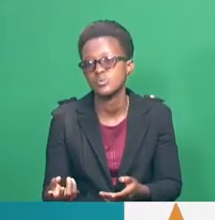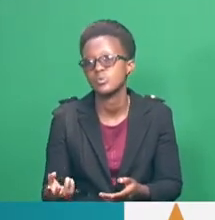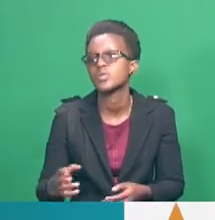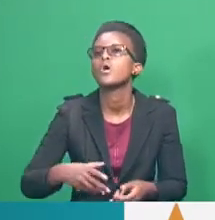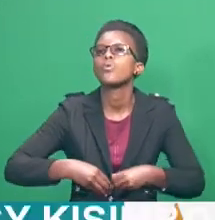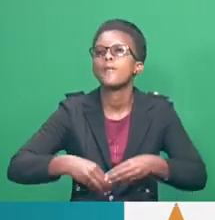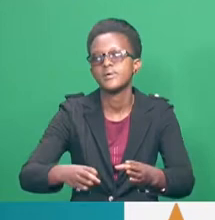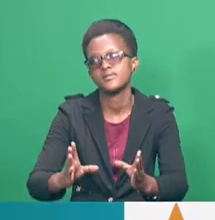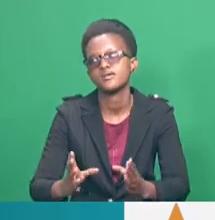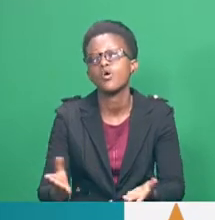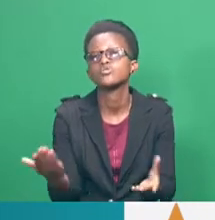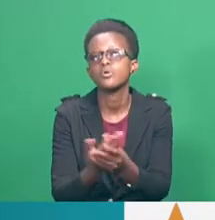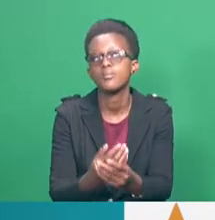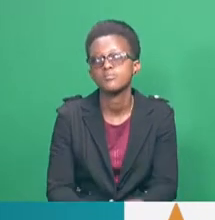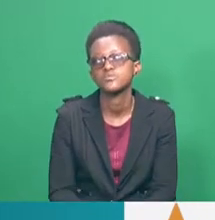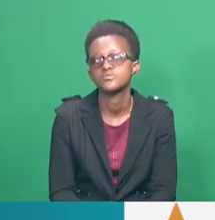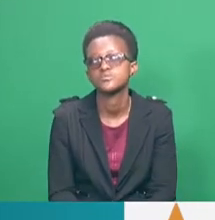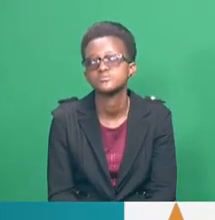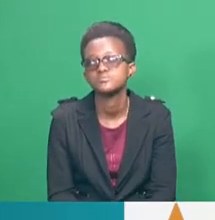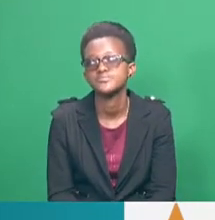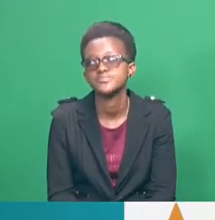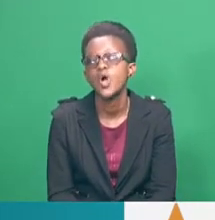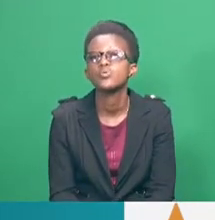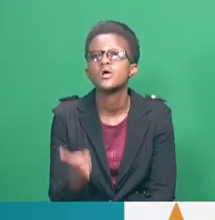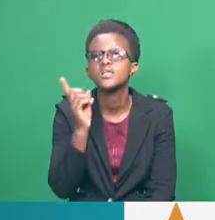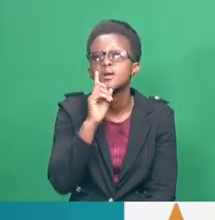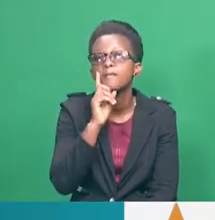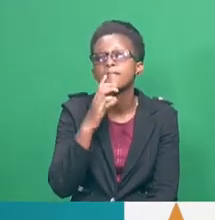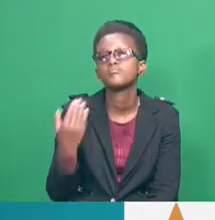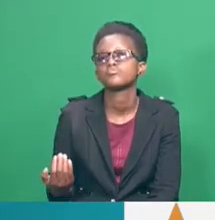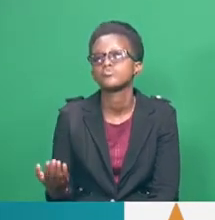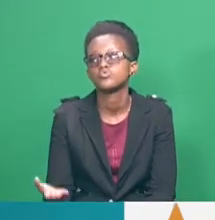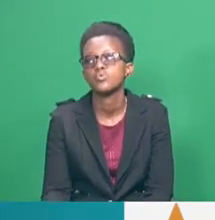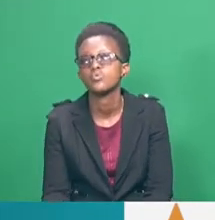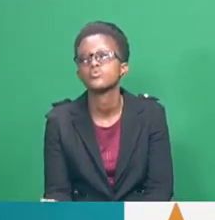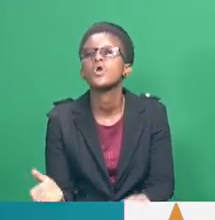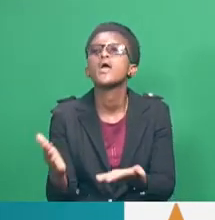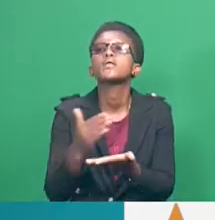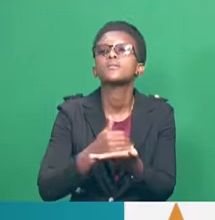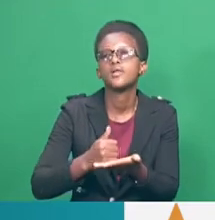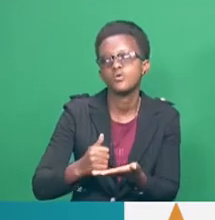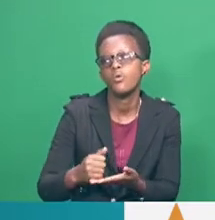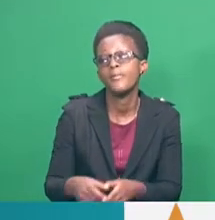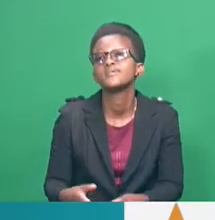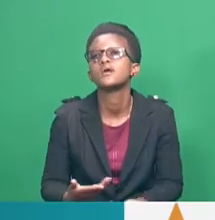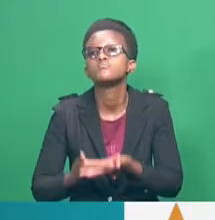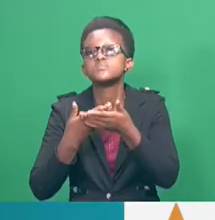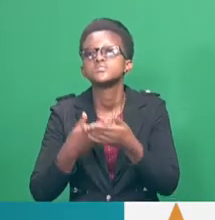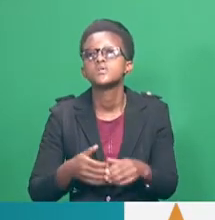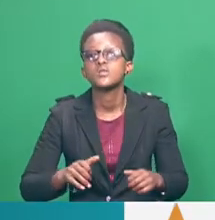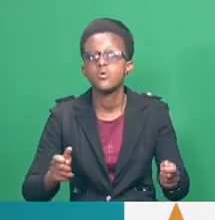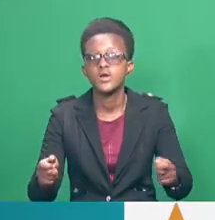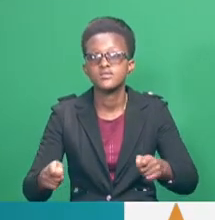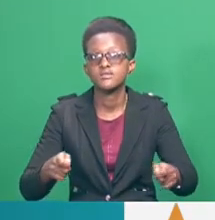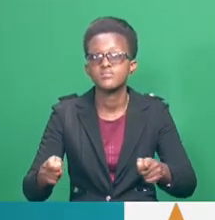mazingira. Sasa matumaini yamerejea kwa Kristina John na Rukia Rajabu baada ya kupata msaada wa baiskeli kutoka shirika lisilo la kiserikali la